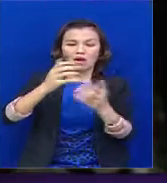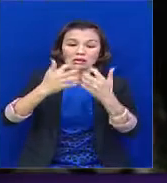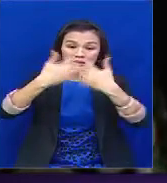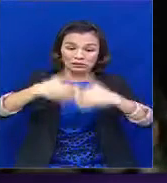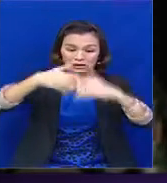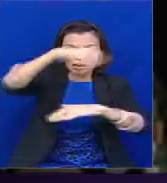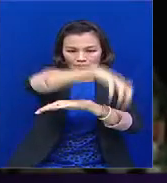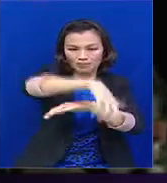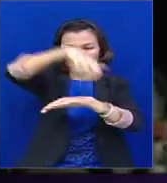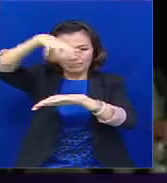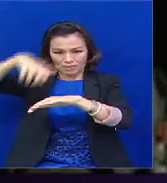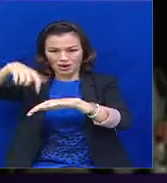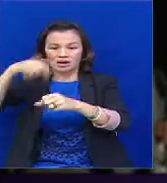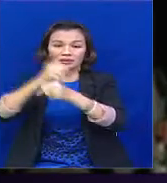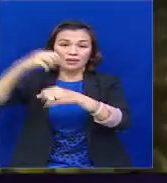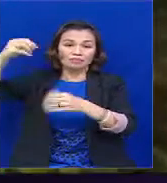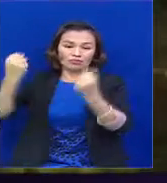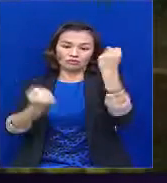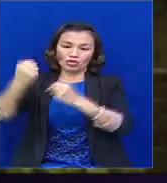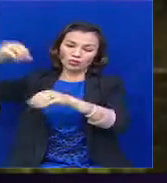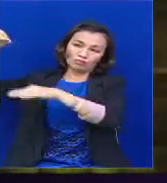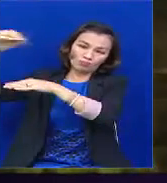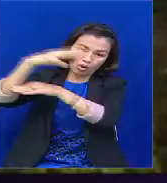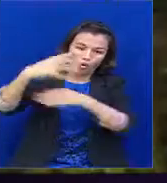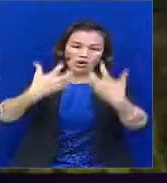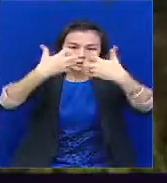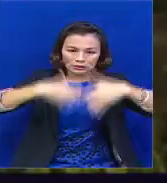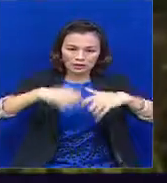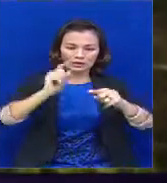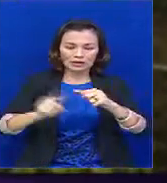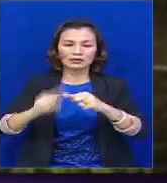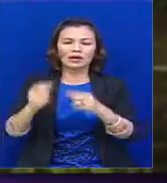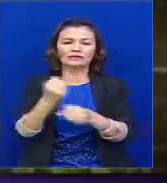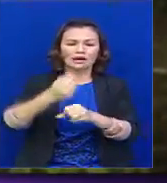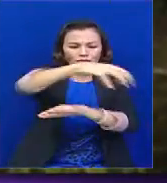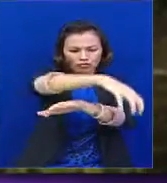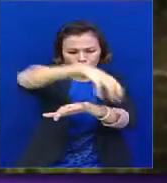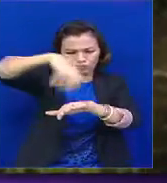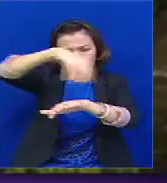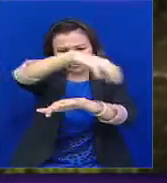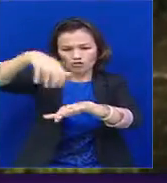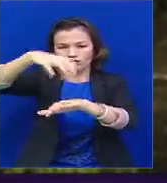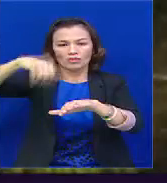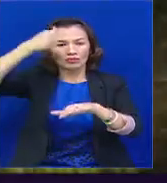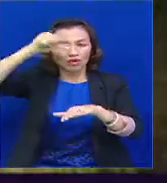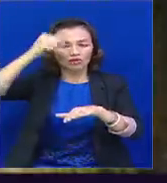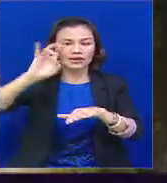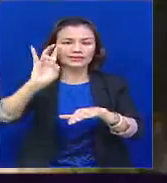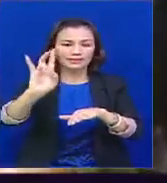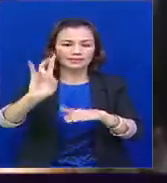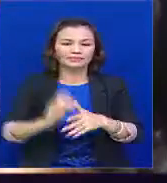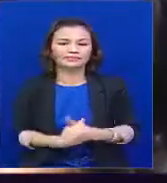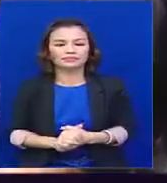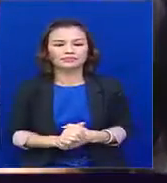ายรถไฟฟ้าส่องสว่างและเครื่องจักรอื่นดำเนินการใช้เวลารวม7วัน ในปัจจุบัน